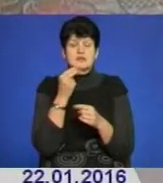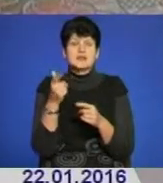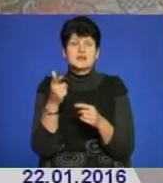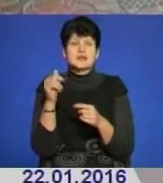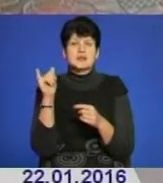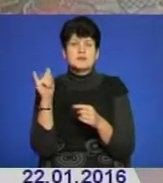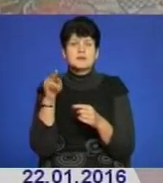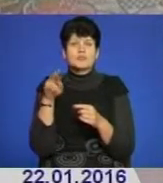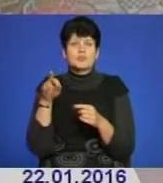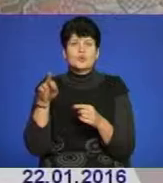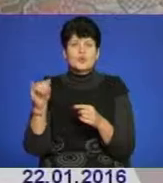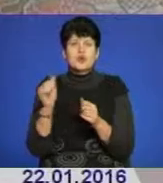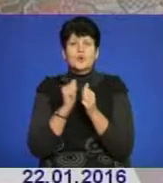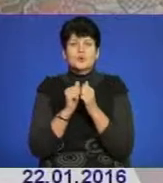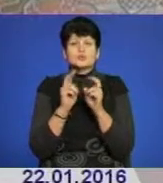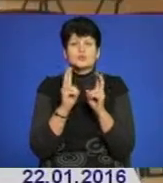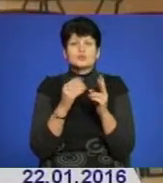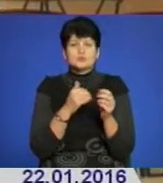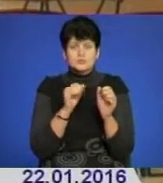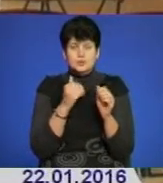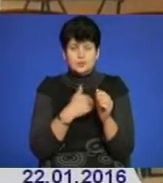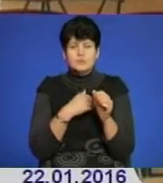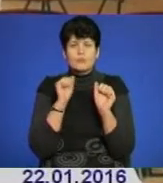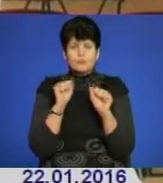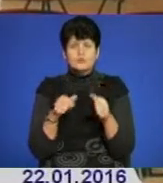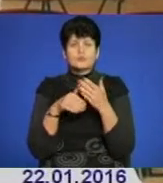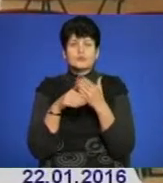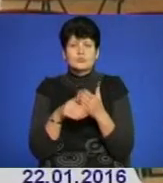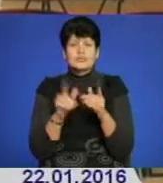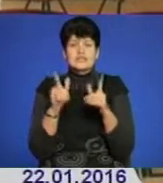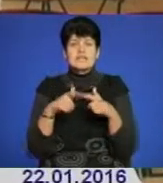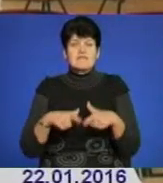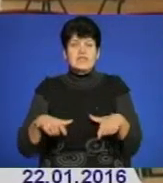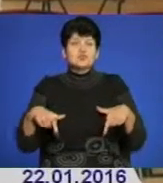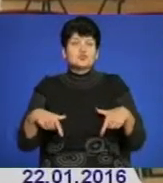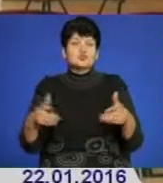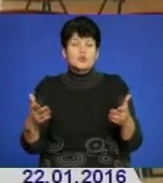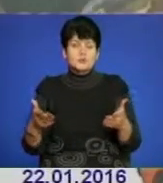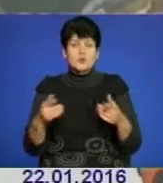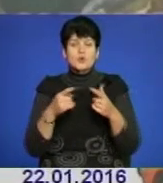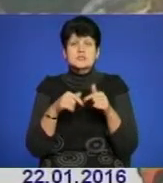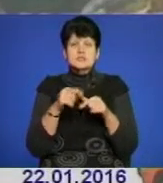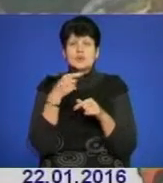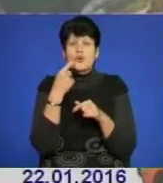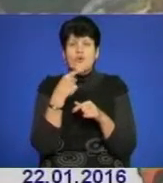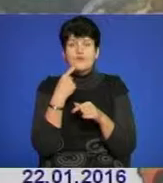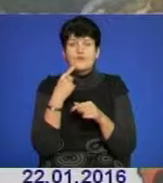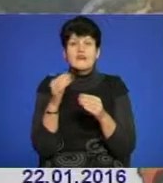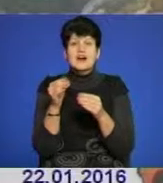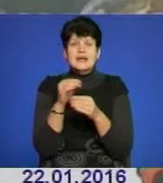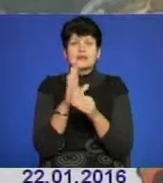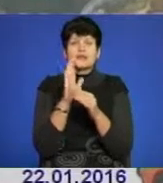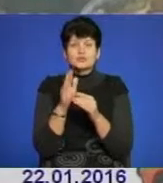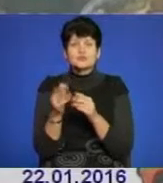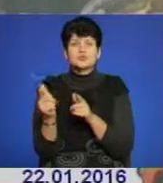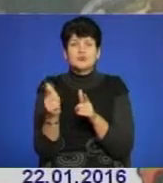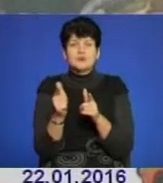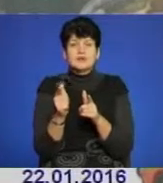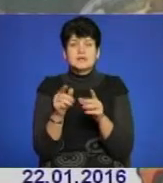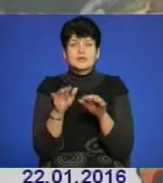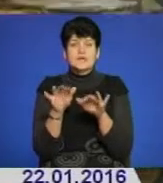Івана Полюя кожен охочий зможе допомогти, маючи при собі лише фартушок. Організатори зазначили, що вареники будуть готувати на